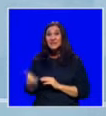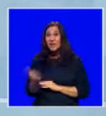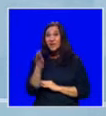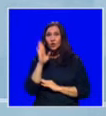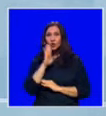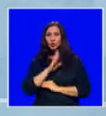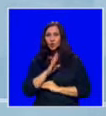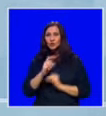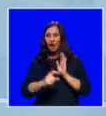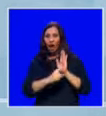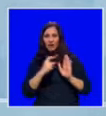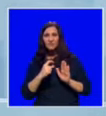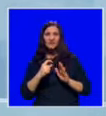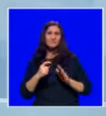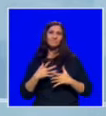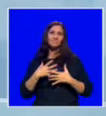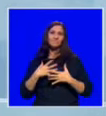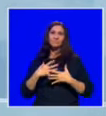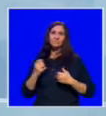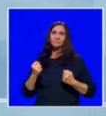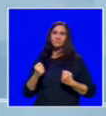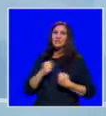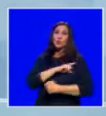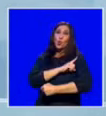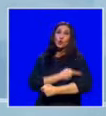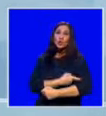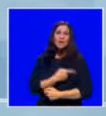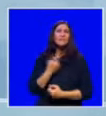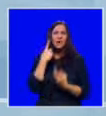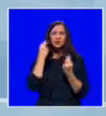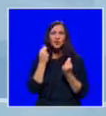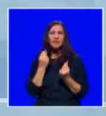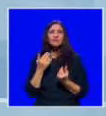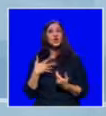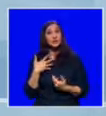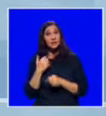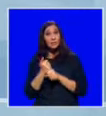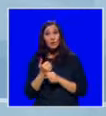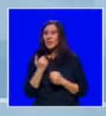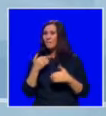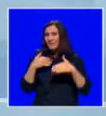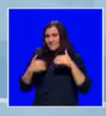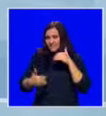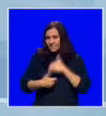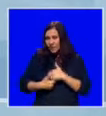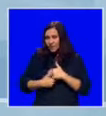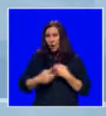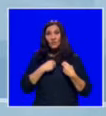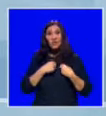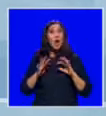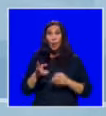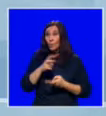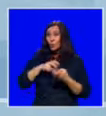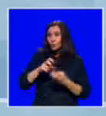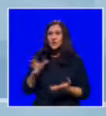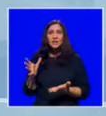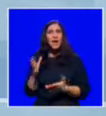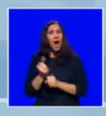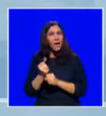графата обезкуражени, което означава, че биха искали да работят, но нямат вътрешната увереност, че ако потърсят работа, ще